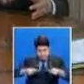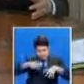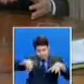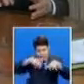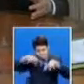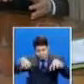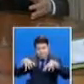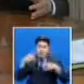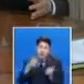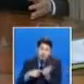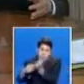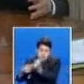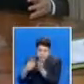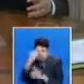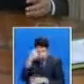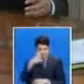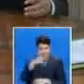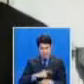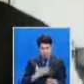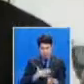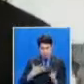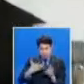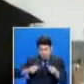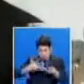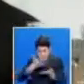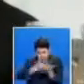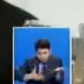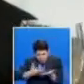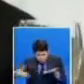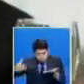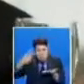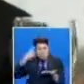ล่วงเข้ามาในที่ที่เราถือว่าเป็นที่ของเราเนี่ยผมจะอยู่เฉยเนี่ยก็ไม่ได้